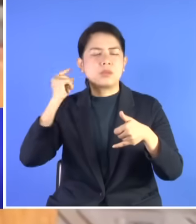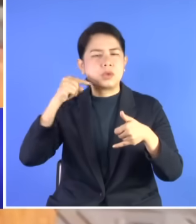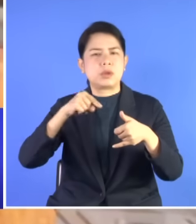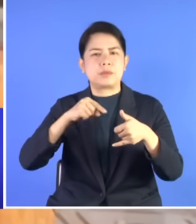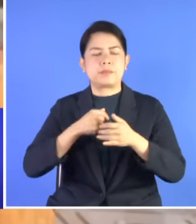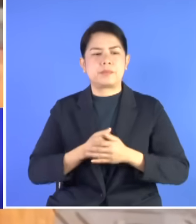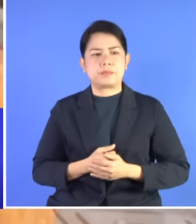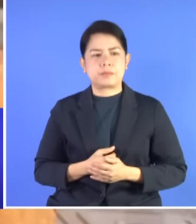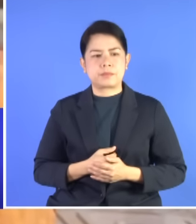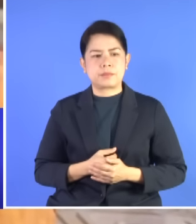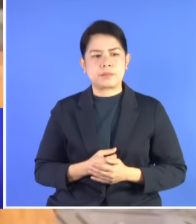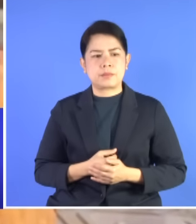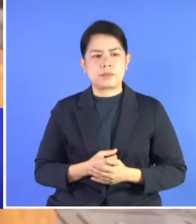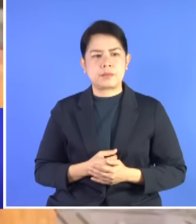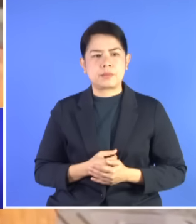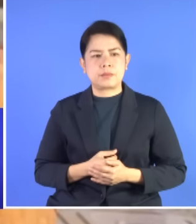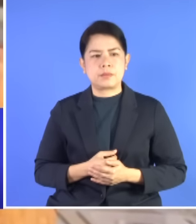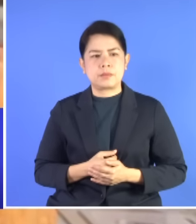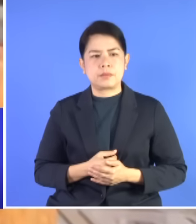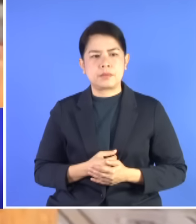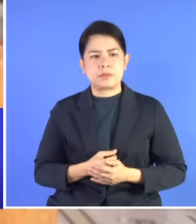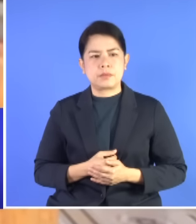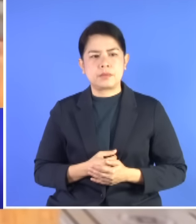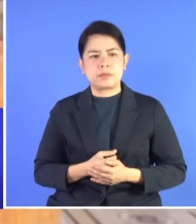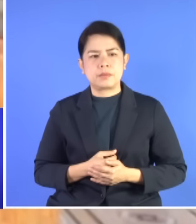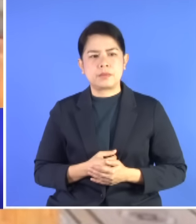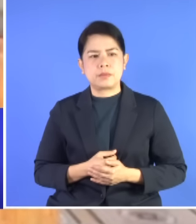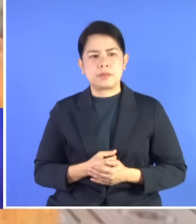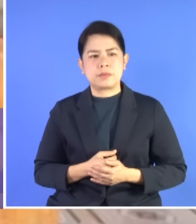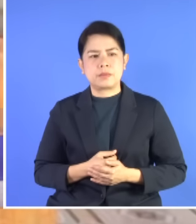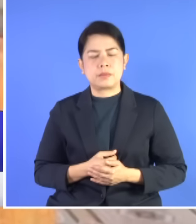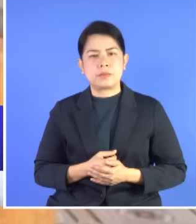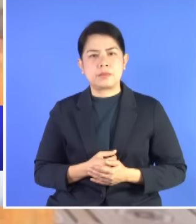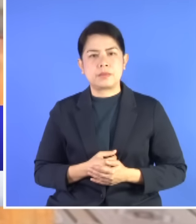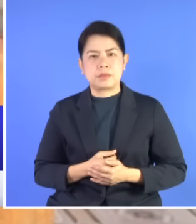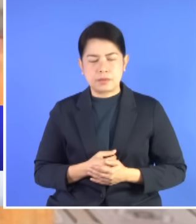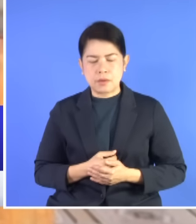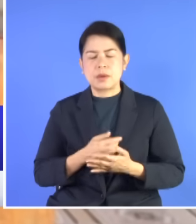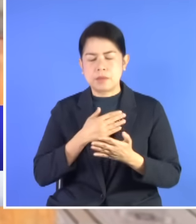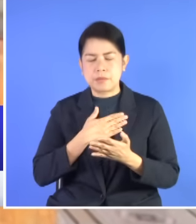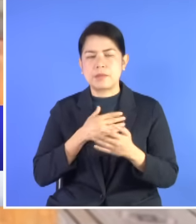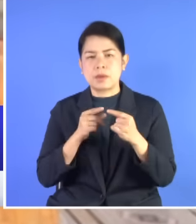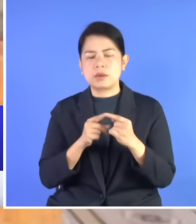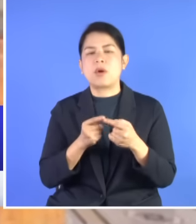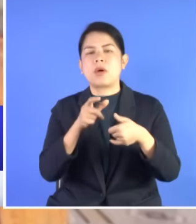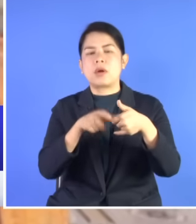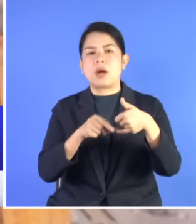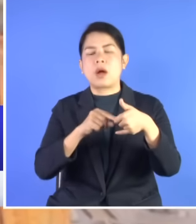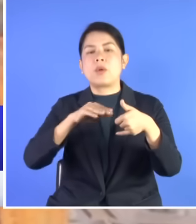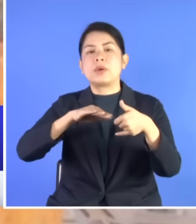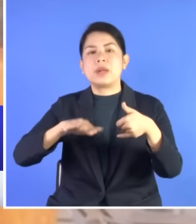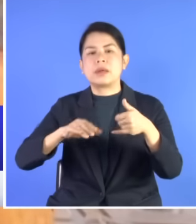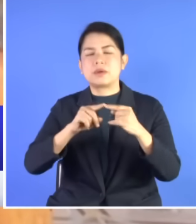อนุบาลฉันเป็นคนเอาไปฝากเองโรงเรียนน่ะ เรียนน้องหนู ไงเรียนน้องหนูอ่ะไปฝากเองแล้วก็รับส่ง